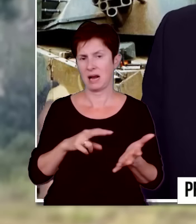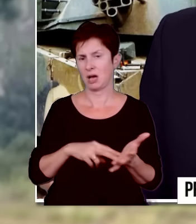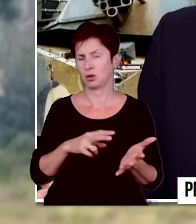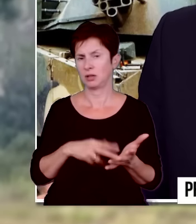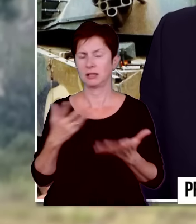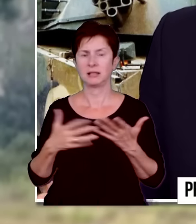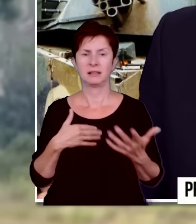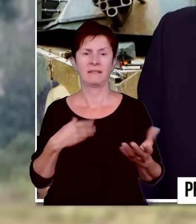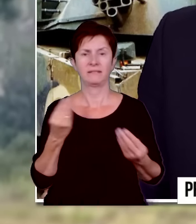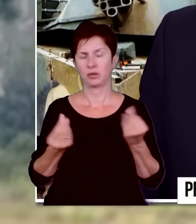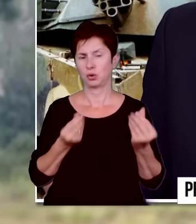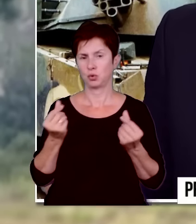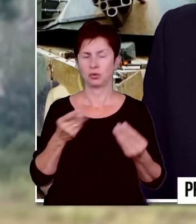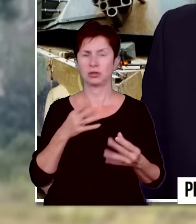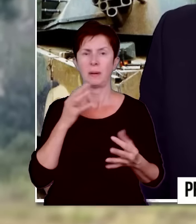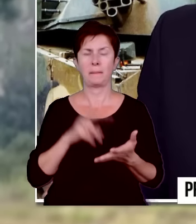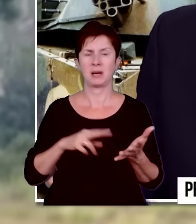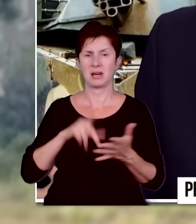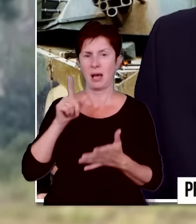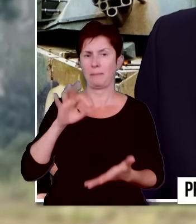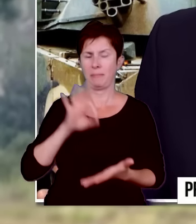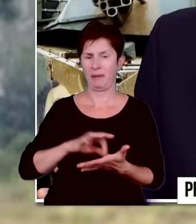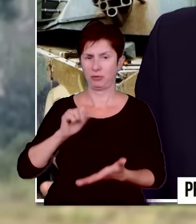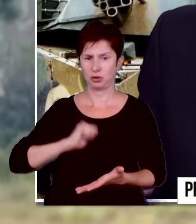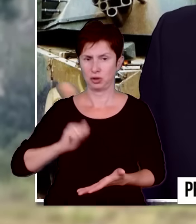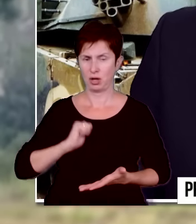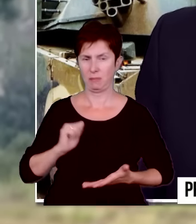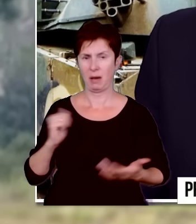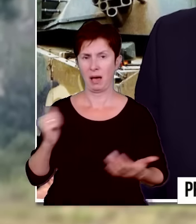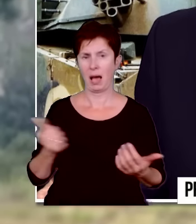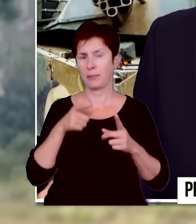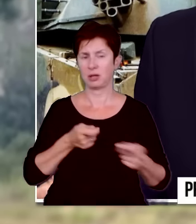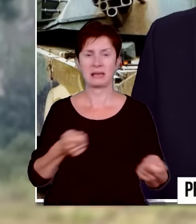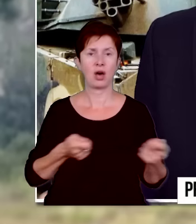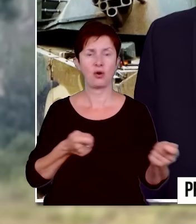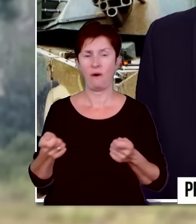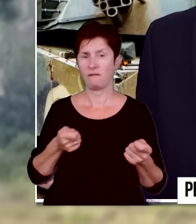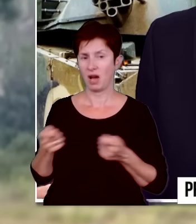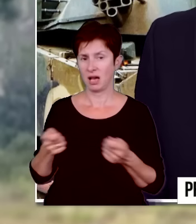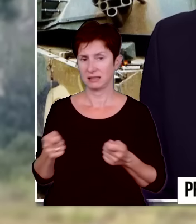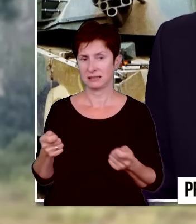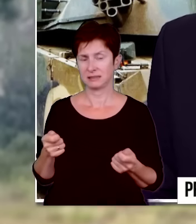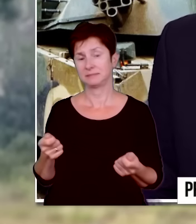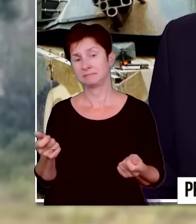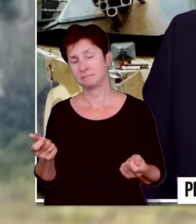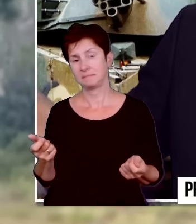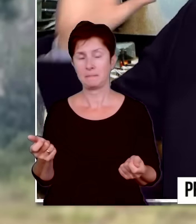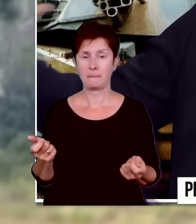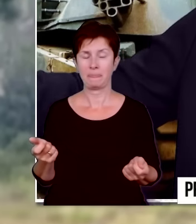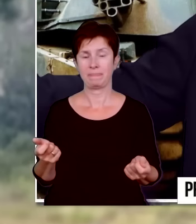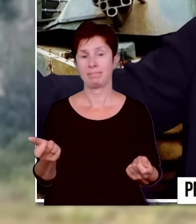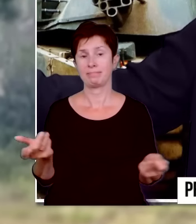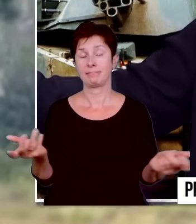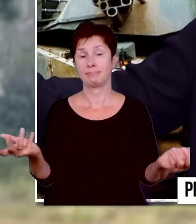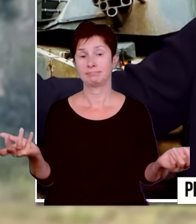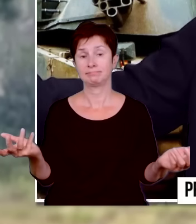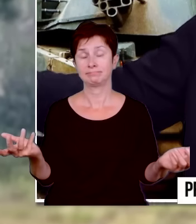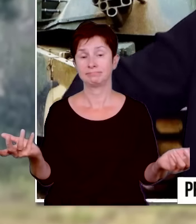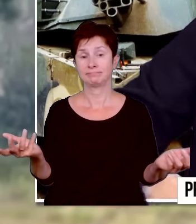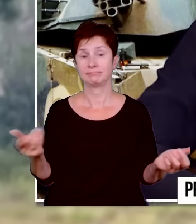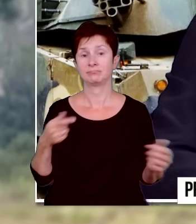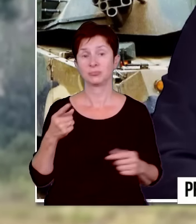a także pewności siebie żeby po prostu tym kierować więc trochę dał się dał się dał się wrobić taką sytuację w której on firmuje Resort